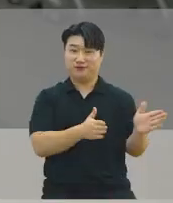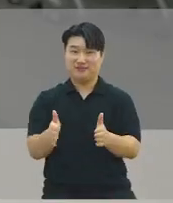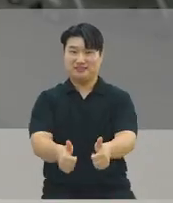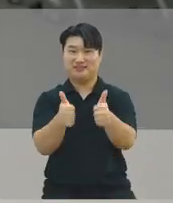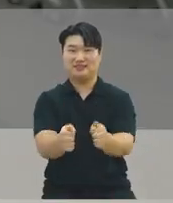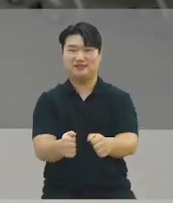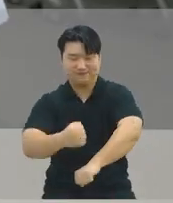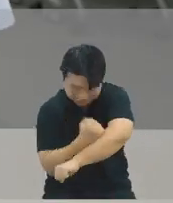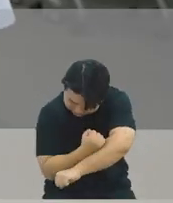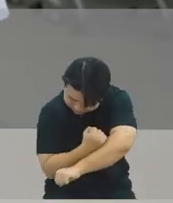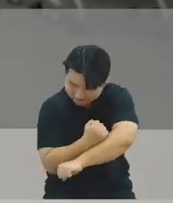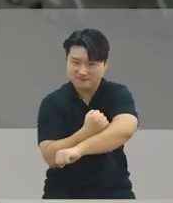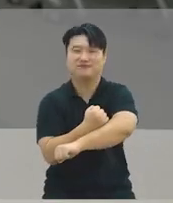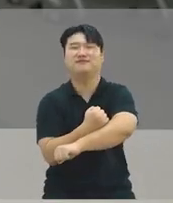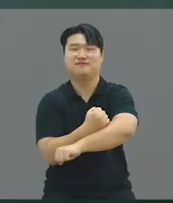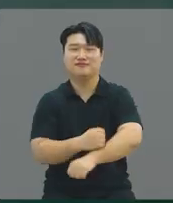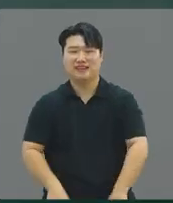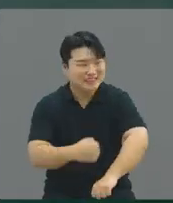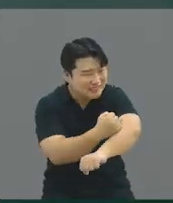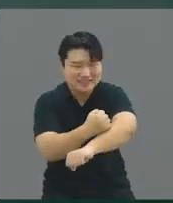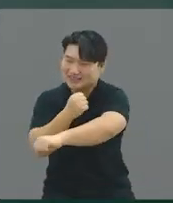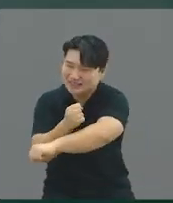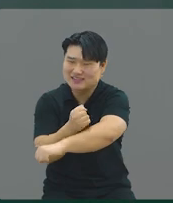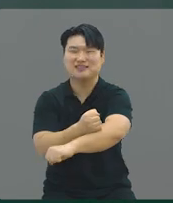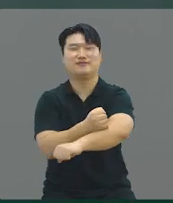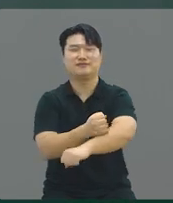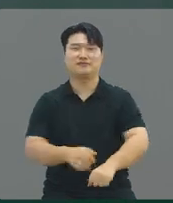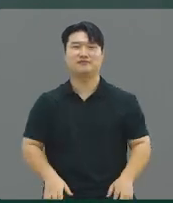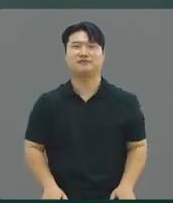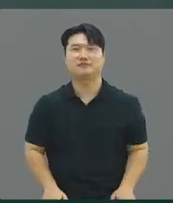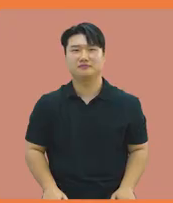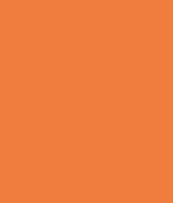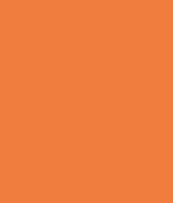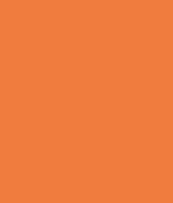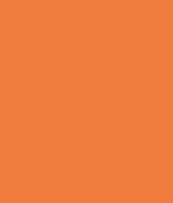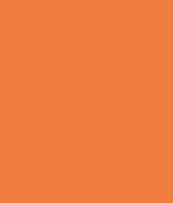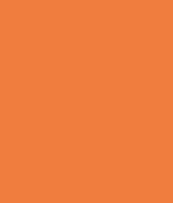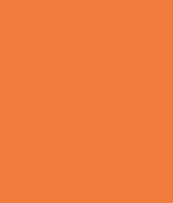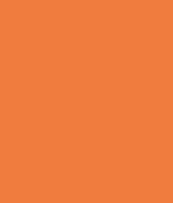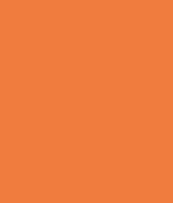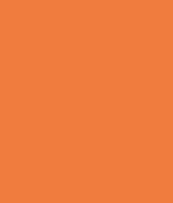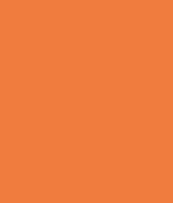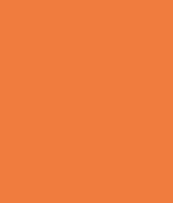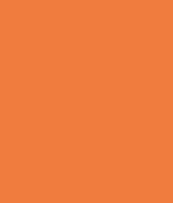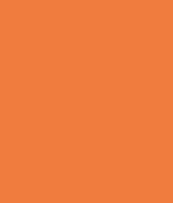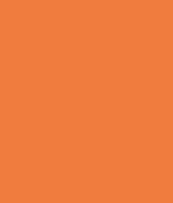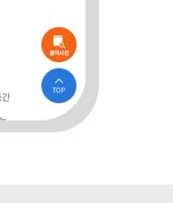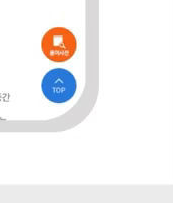인사. 고생하셨습니다. 수고 많으셨습니다.